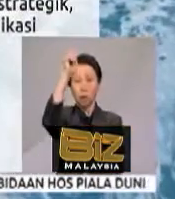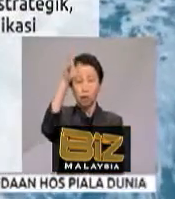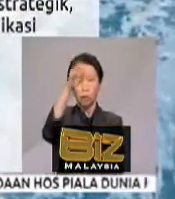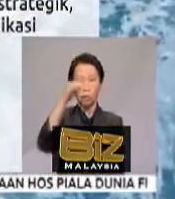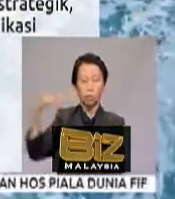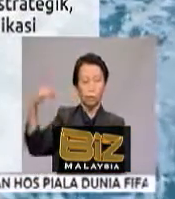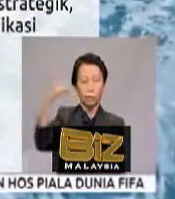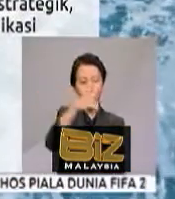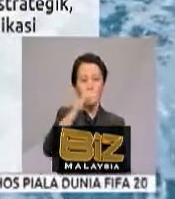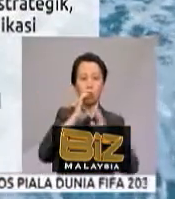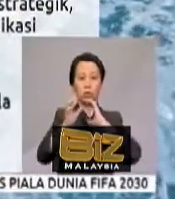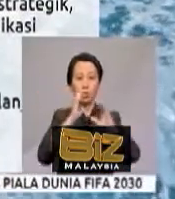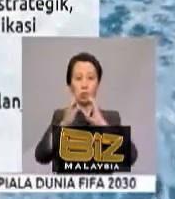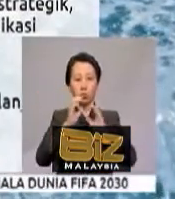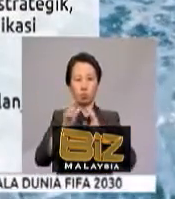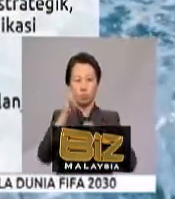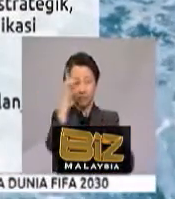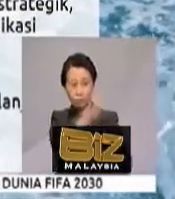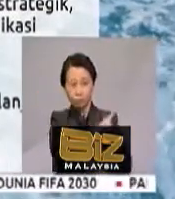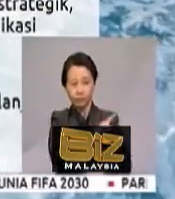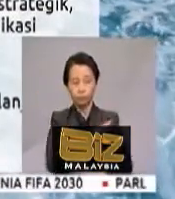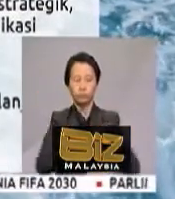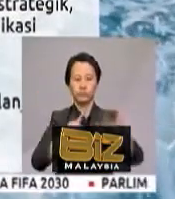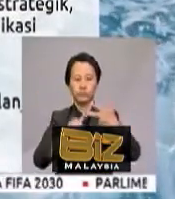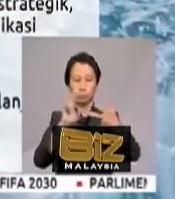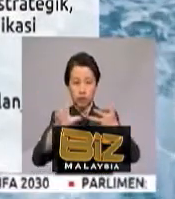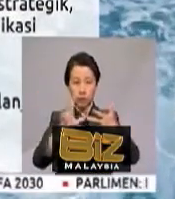dan juga untuk memberitahu rakyat